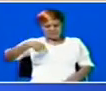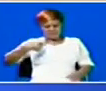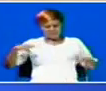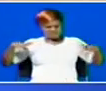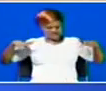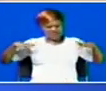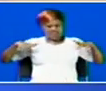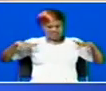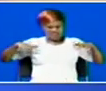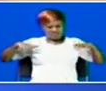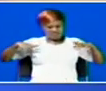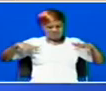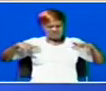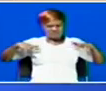proud.